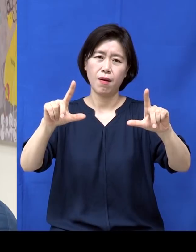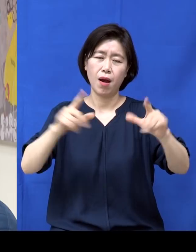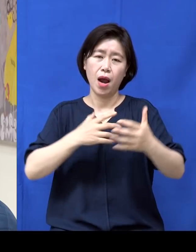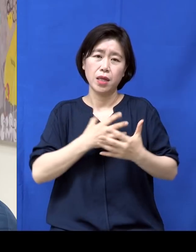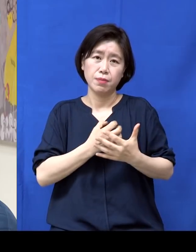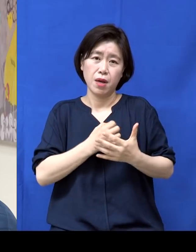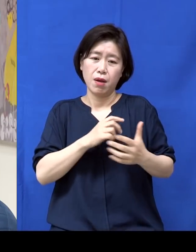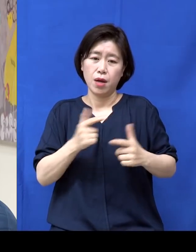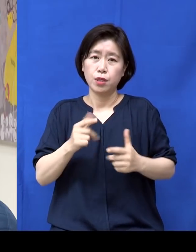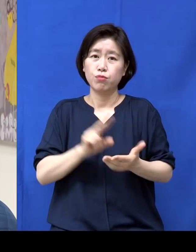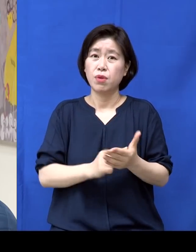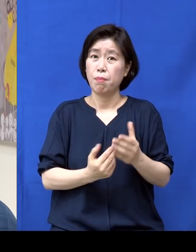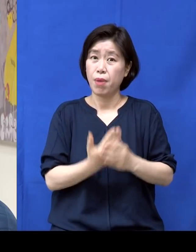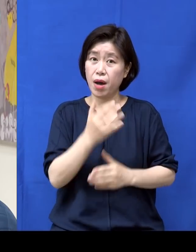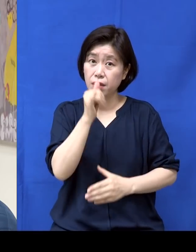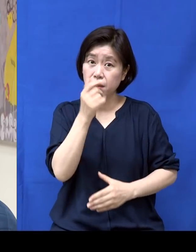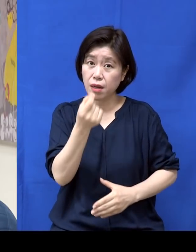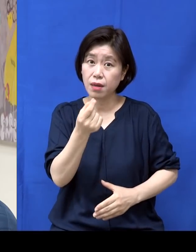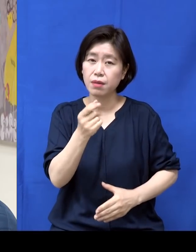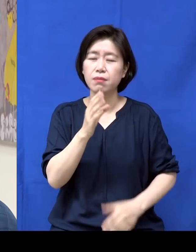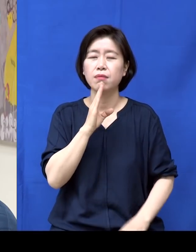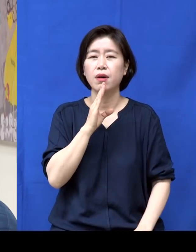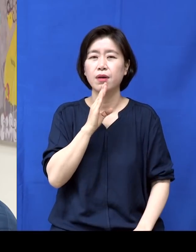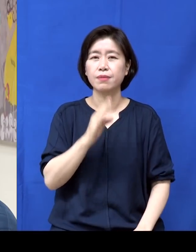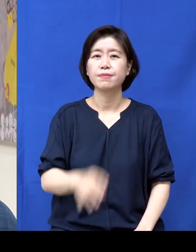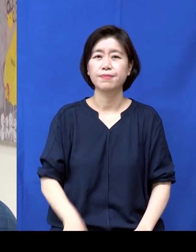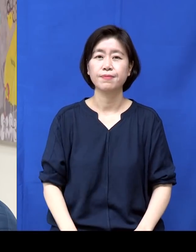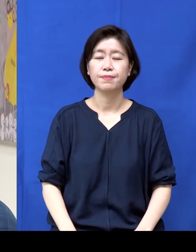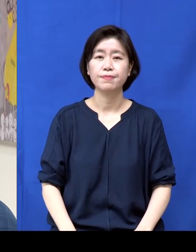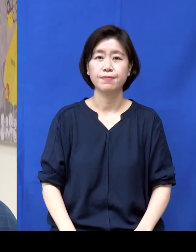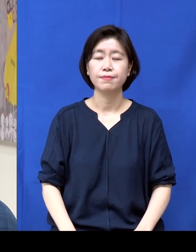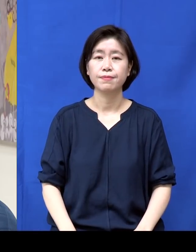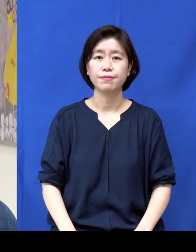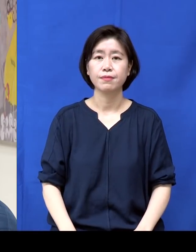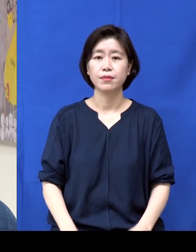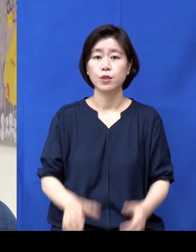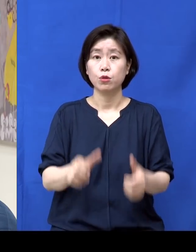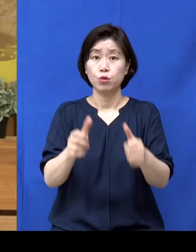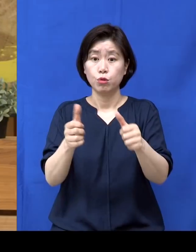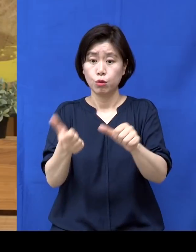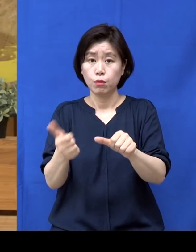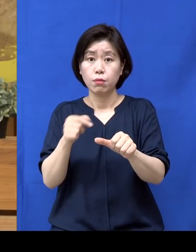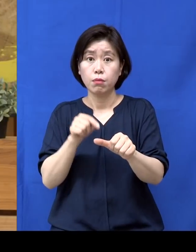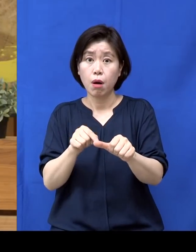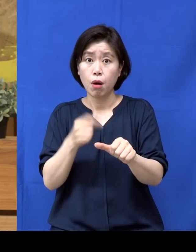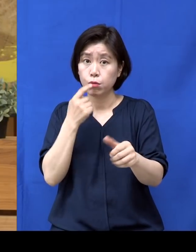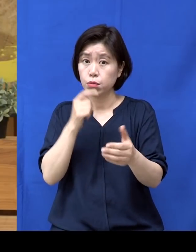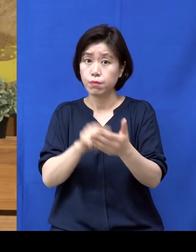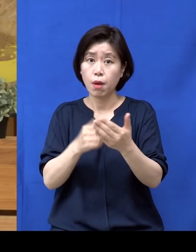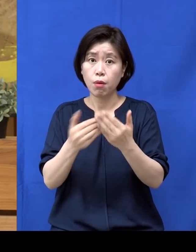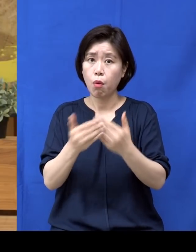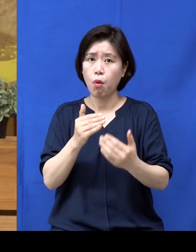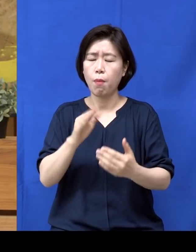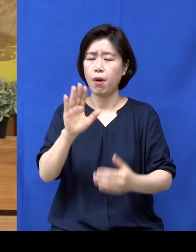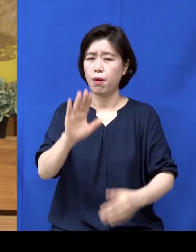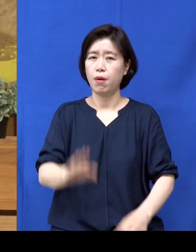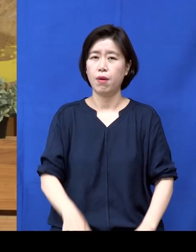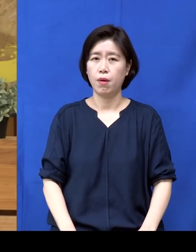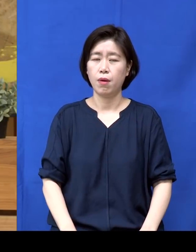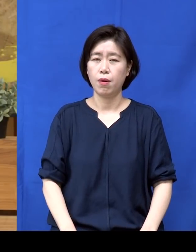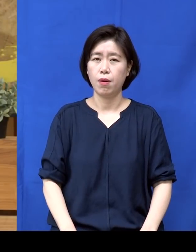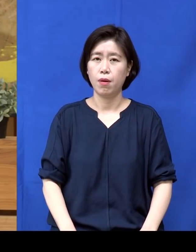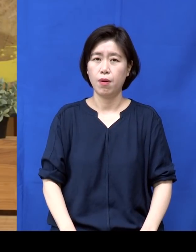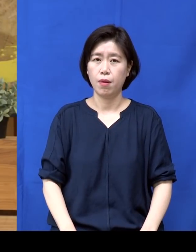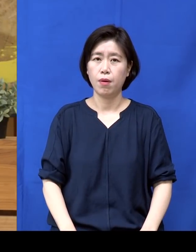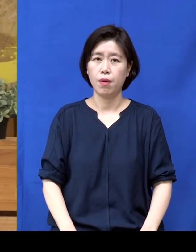때 저는 있다고 볼 수 있죠. 있다고 생각해요. 그죠? 네. 그게 죽음이라는 걸 쉽게 경험할 수가 없는데 없으니까, 예. 공교롭게도 그 그날, 아이의